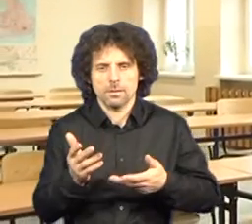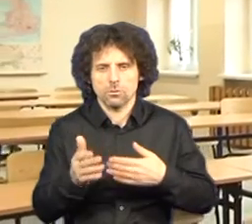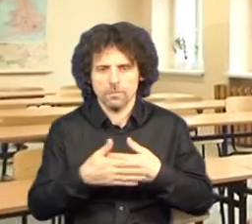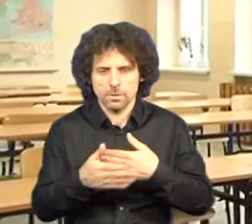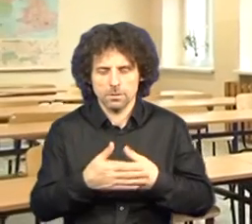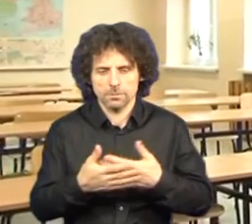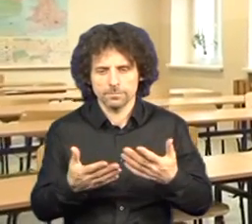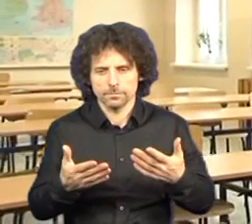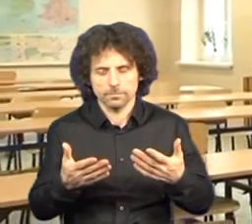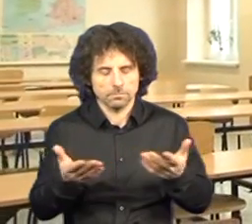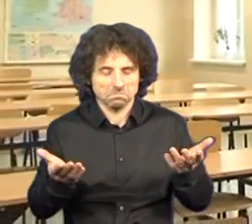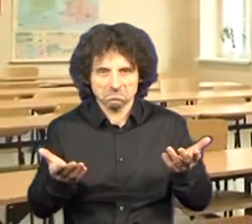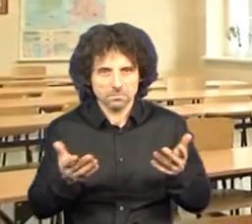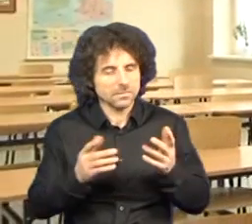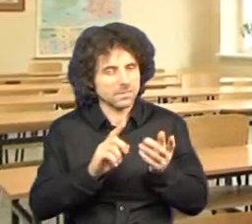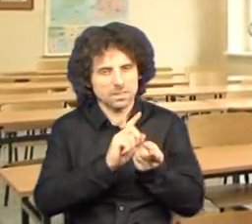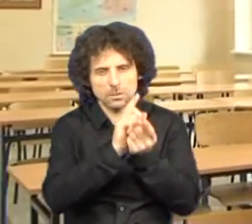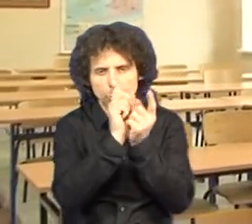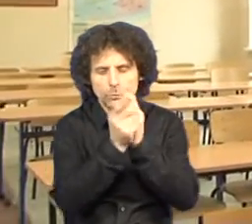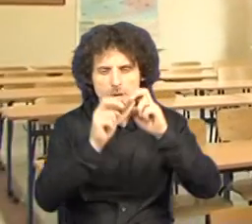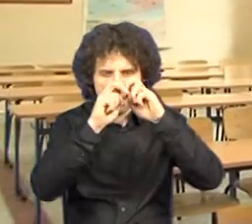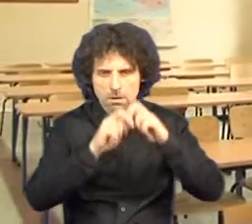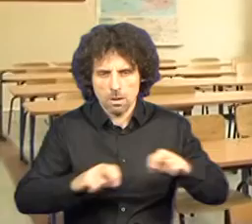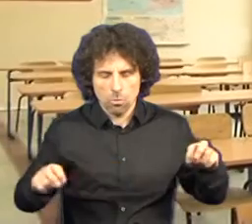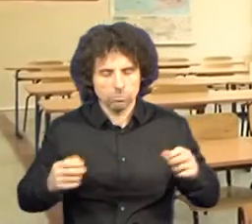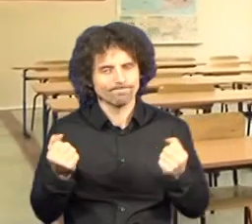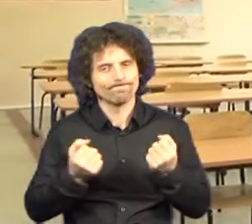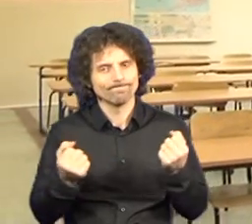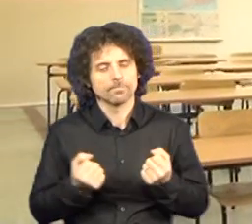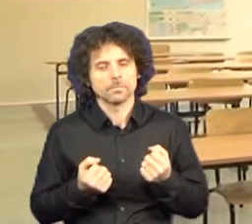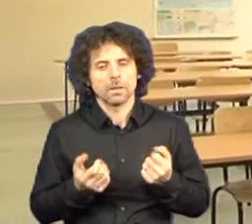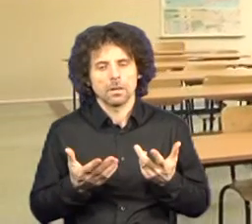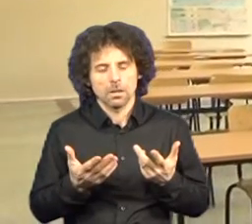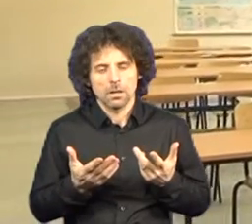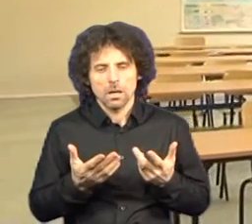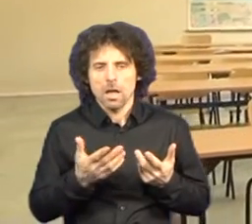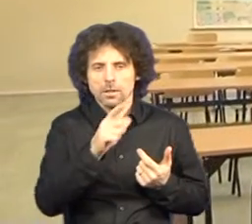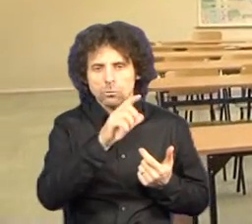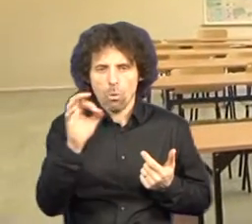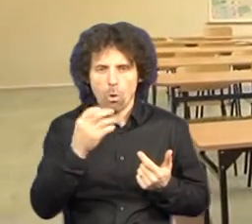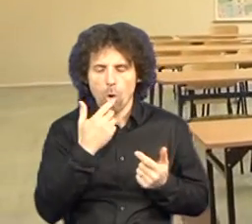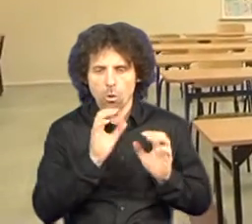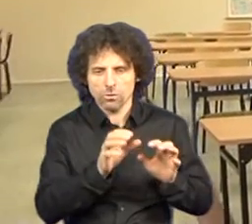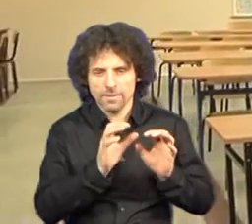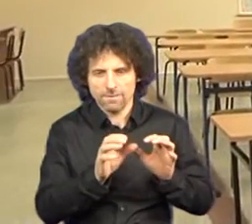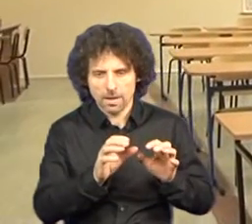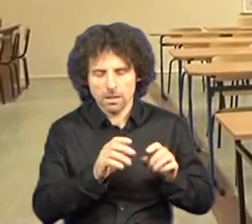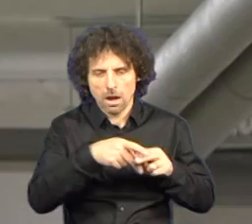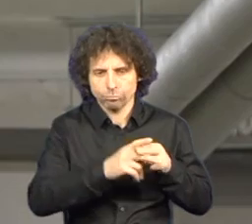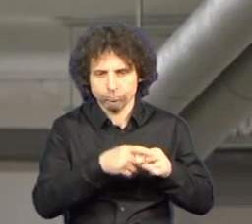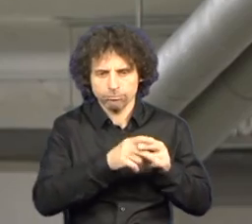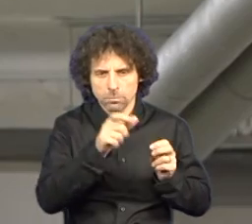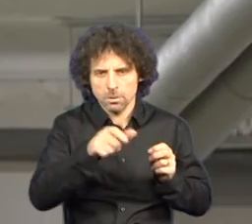która jeszcze wcześniej nie była wymieniona, jak również kompleksowa wymiana centralnego ogrzewania, instalacje centralnego